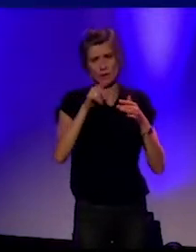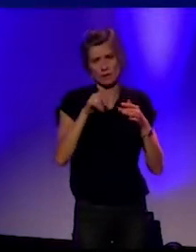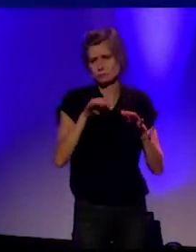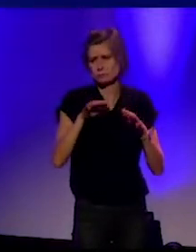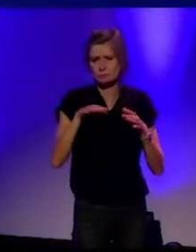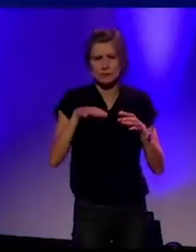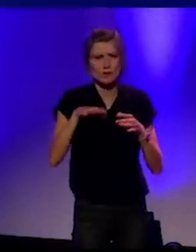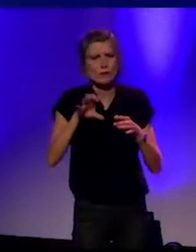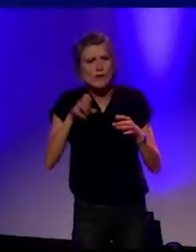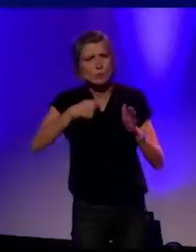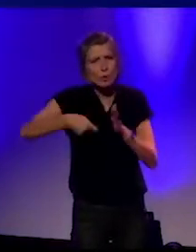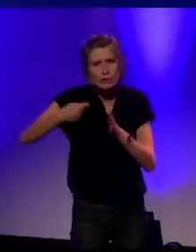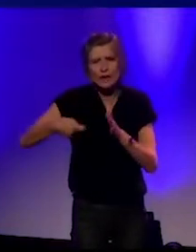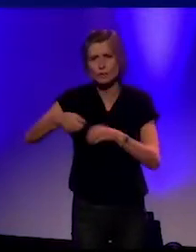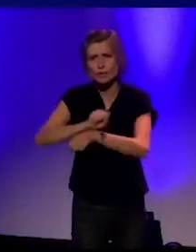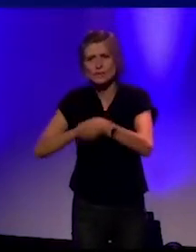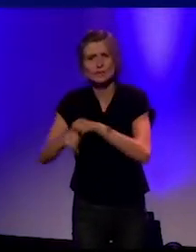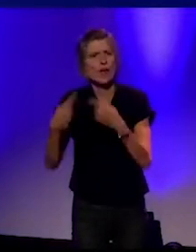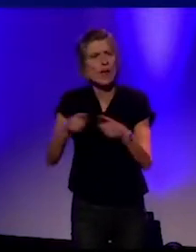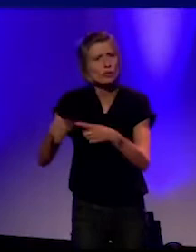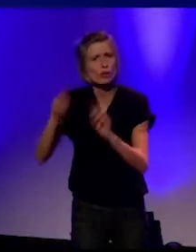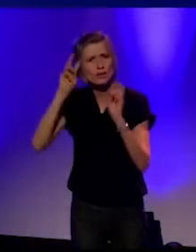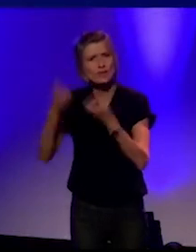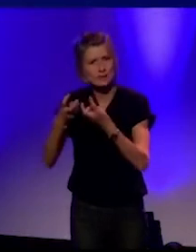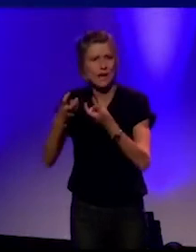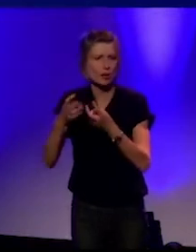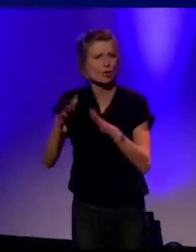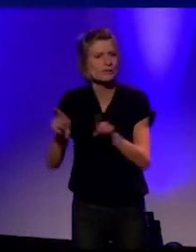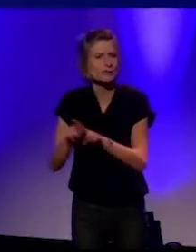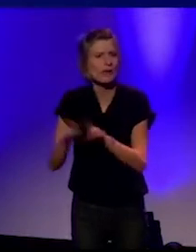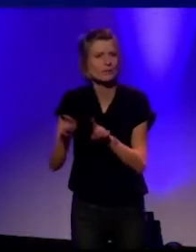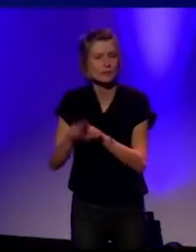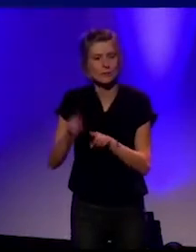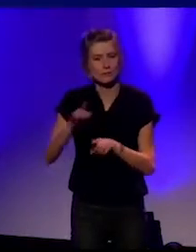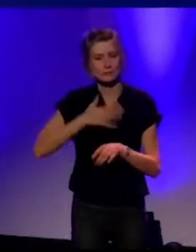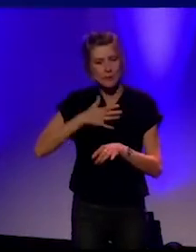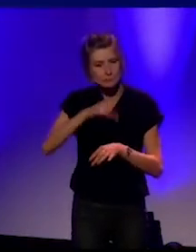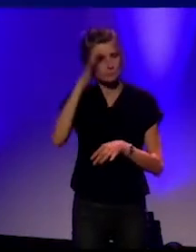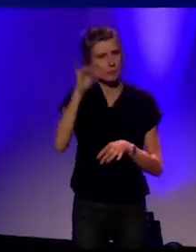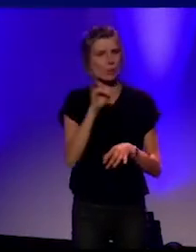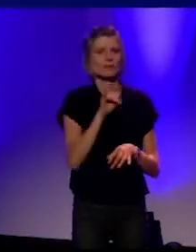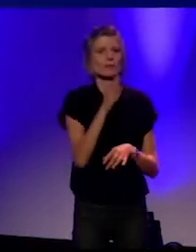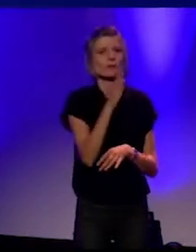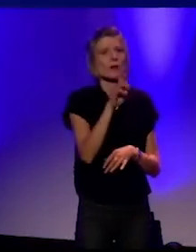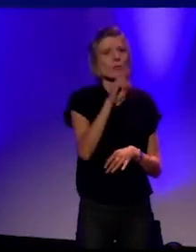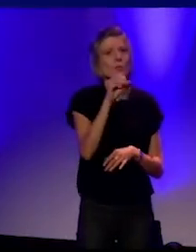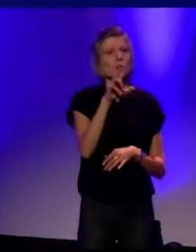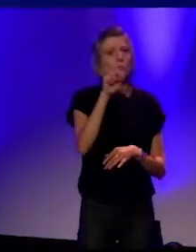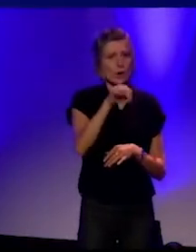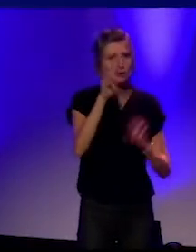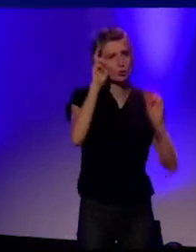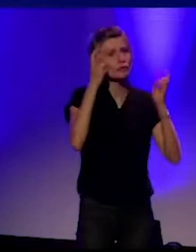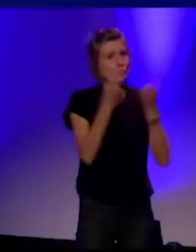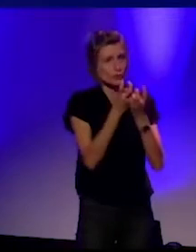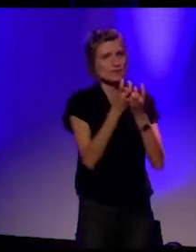soortgelijke initiatieven die je aan andere universiteiten terugvindt, is het voorbeeld van Brown University, Providence, Rhode